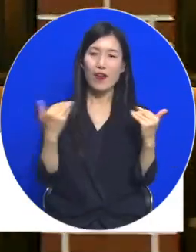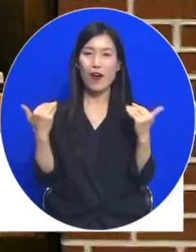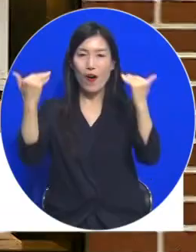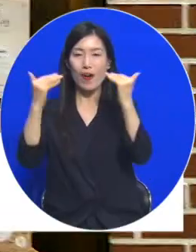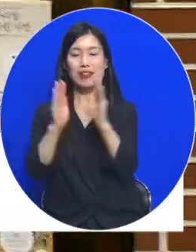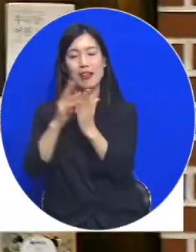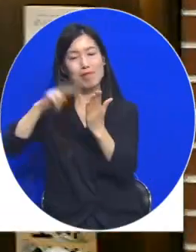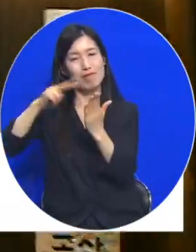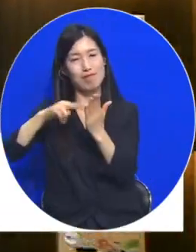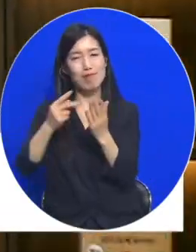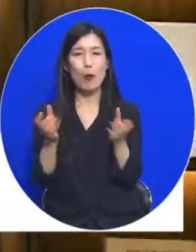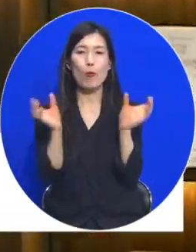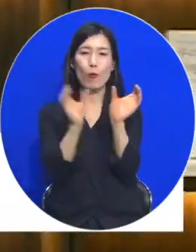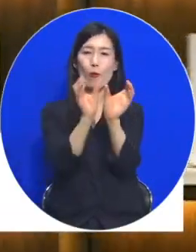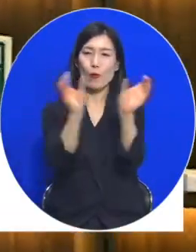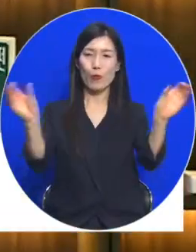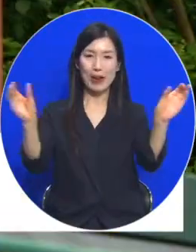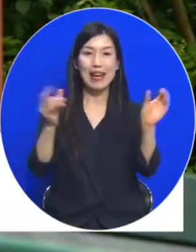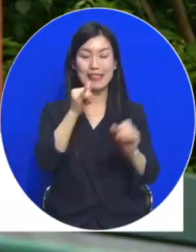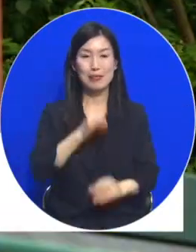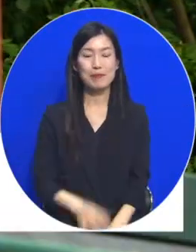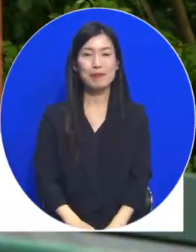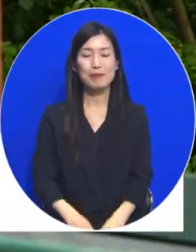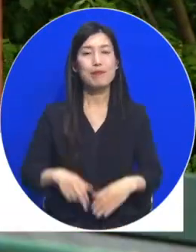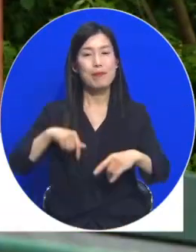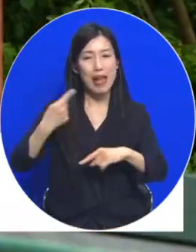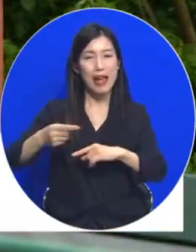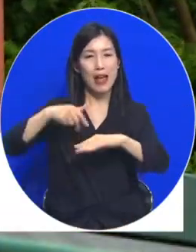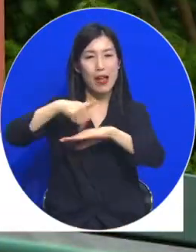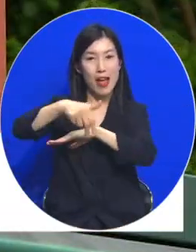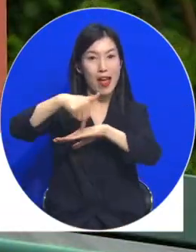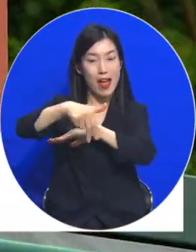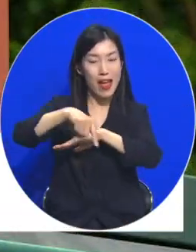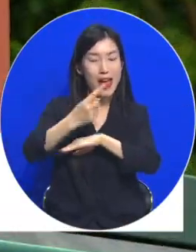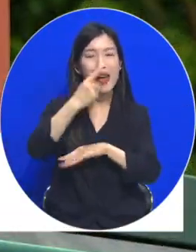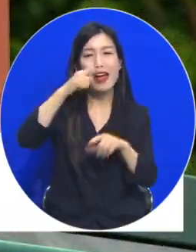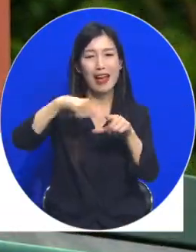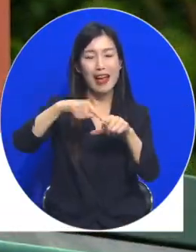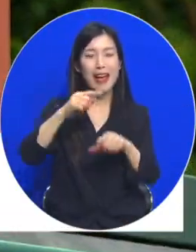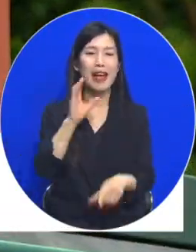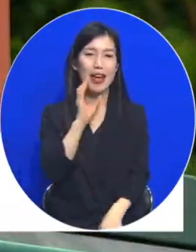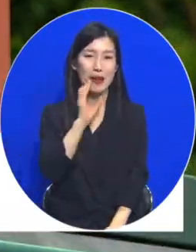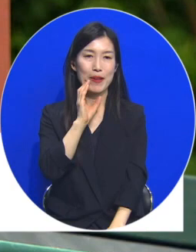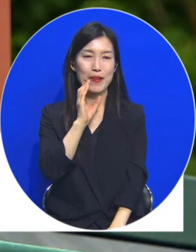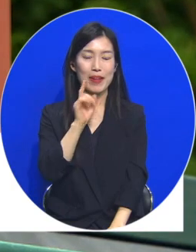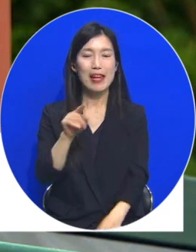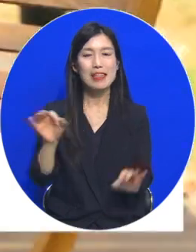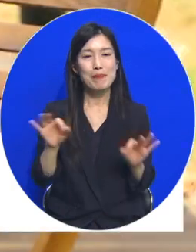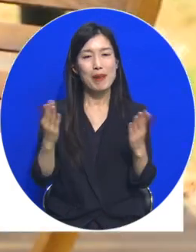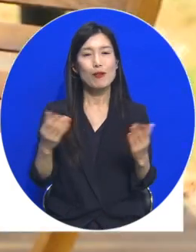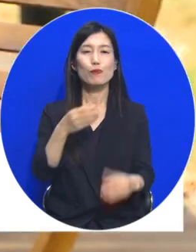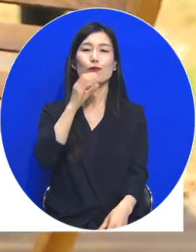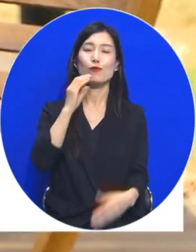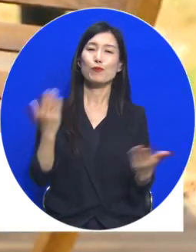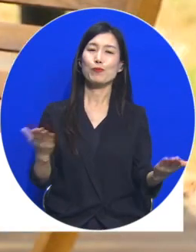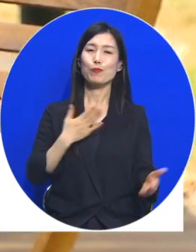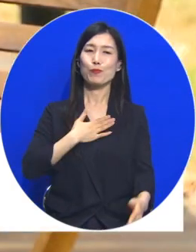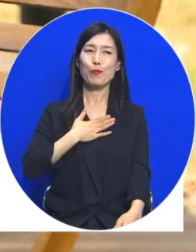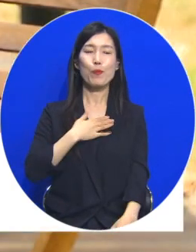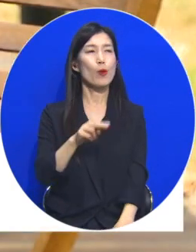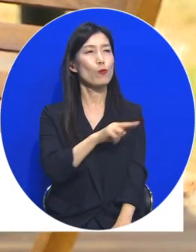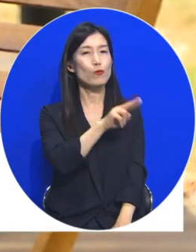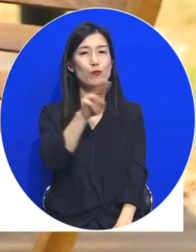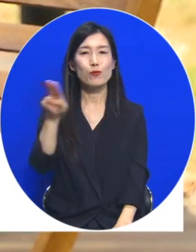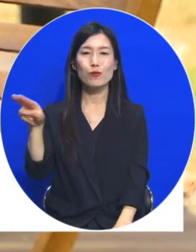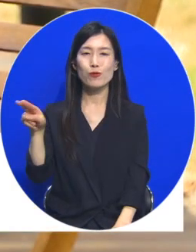위한 사색을 조화시켰습니다. 계속해서 길을 따라가면 카페가 보입니다. 이곳에서 잠시 목을 축이면 탁 트인